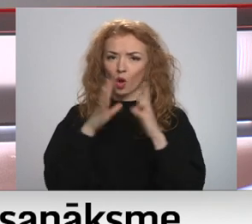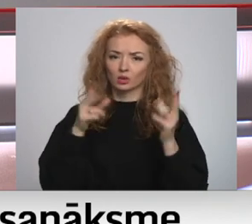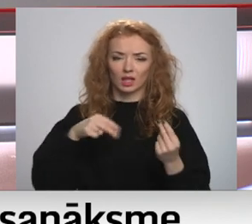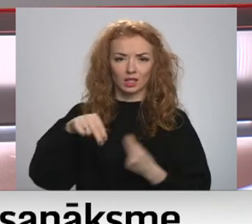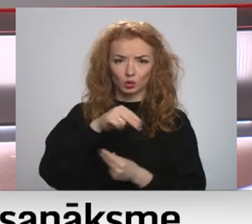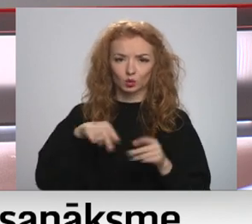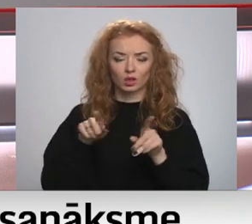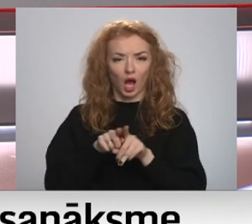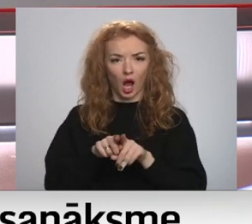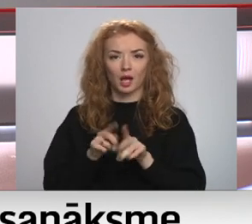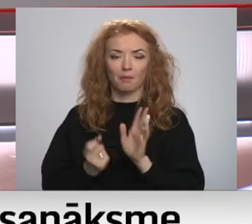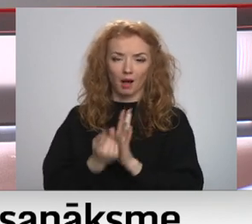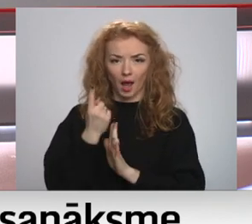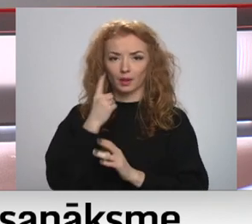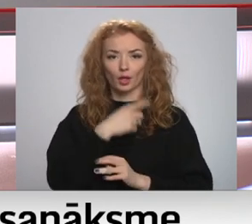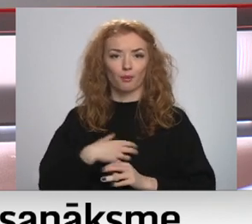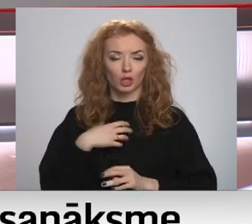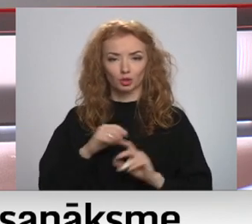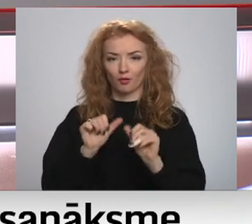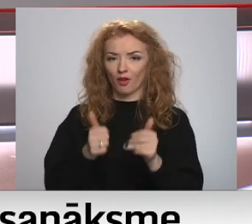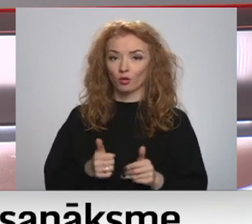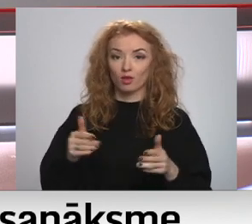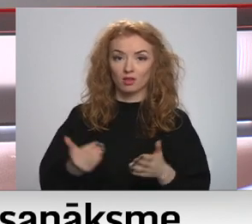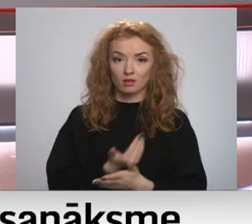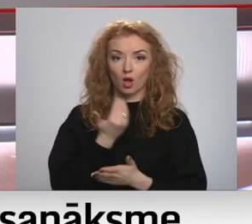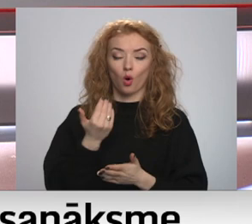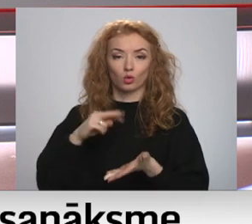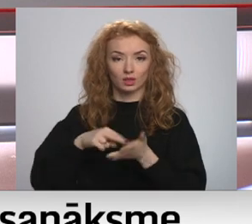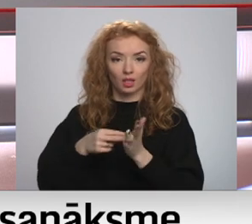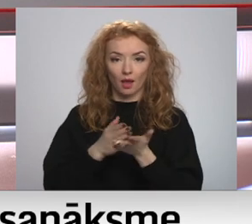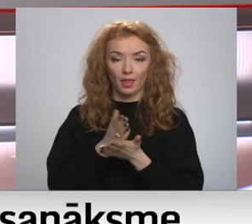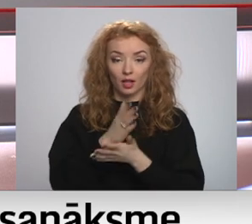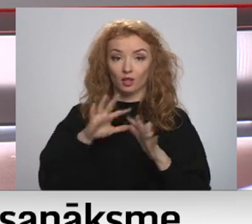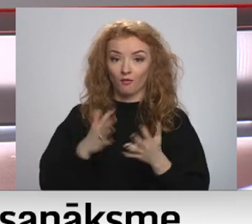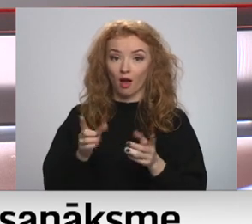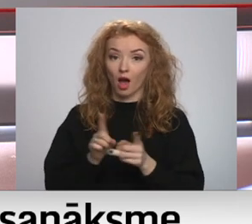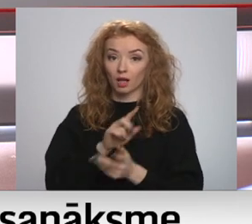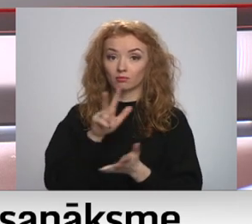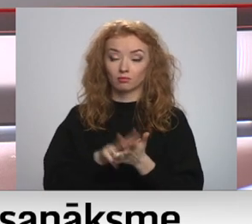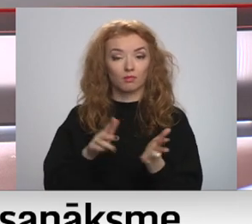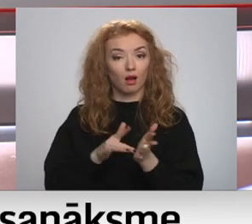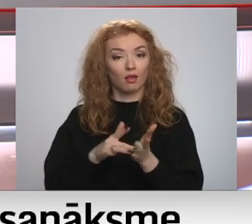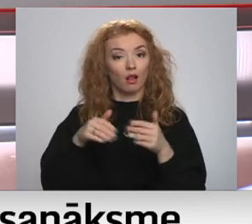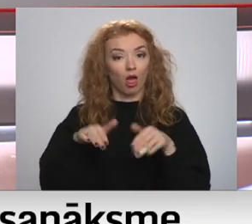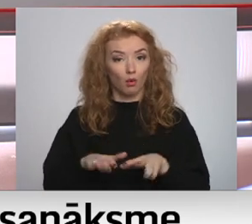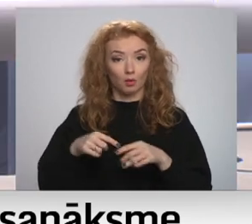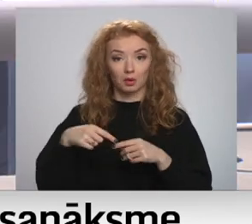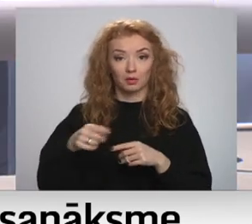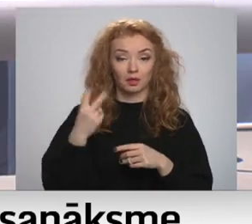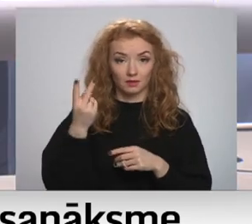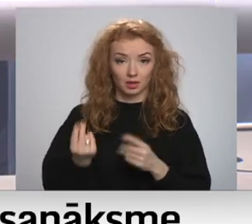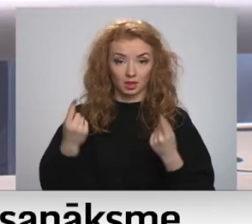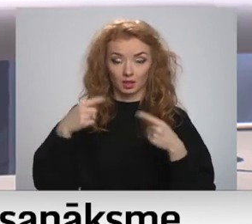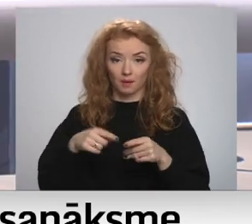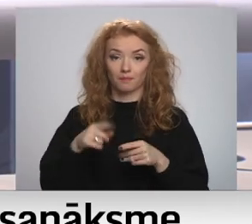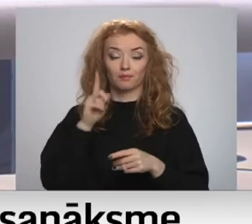ar iezīmējās nepieciešamība veidot šo jauno stratēģiju, bet vai ir pieņemt arī kādu lēmumu šajās dienās? Protams, NATO